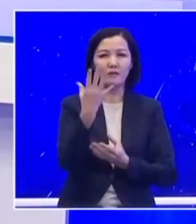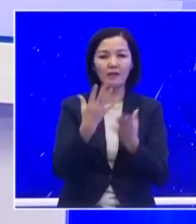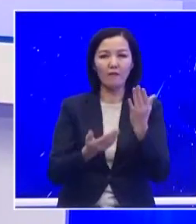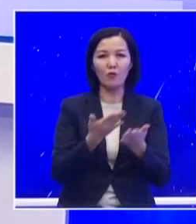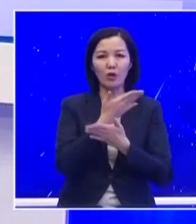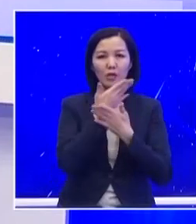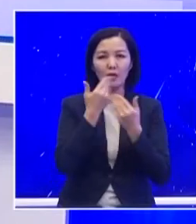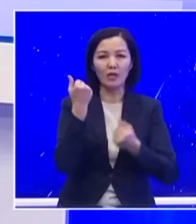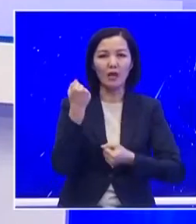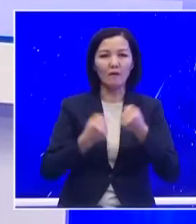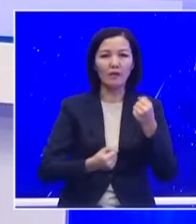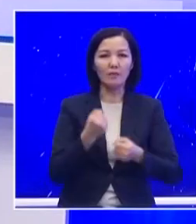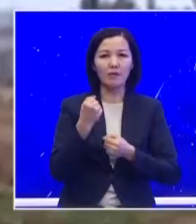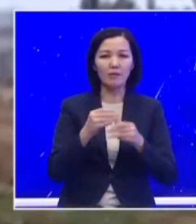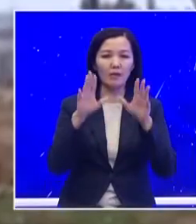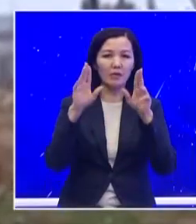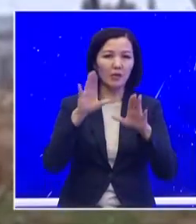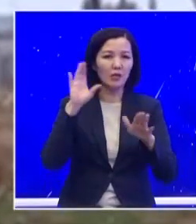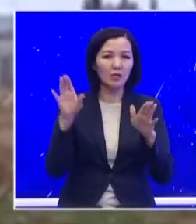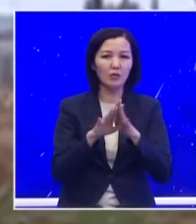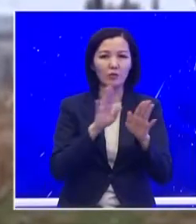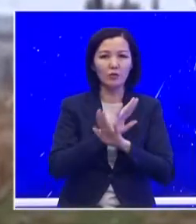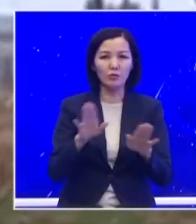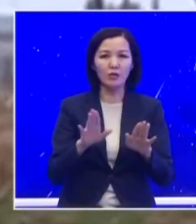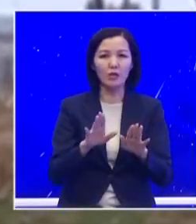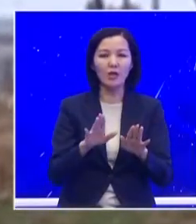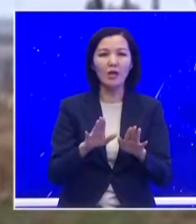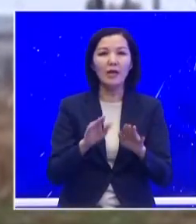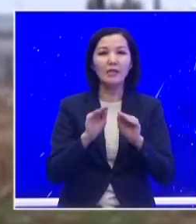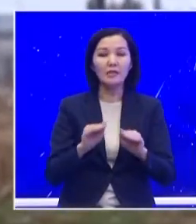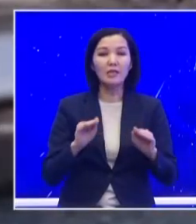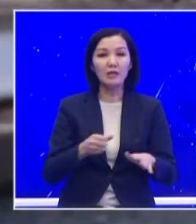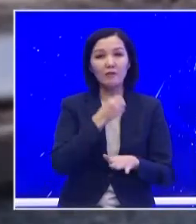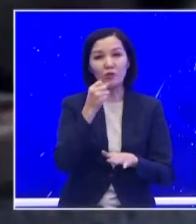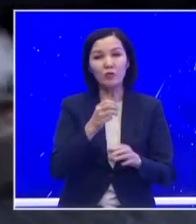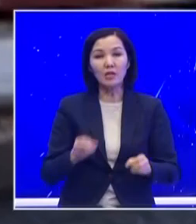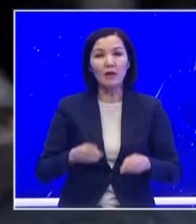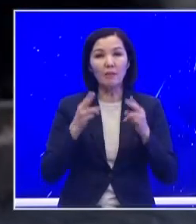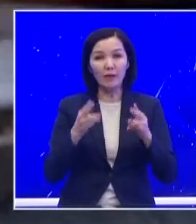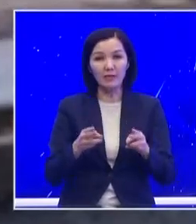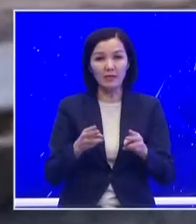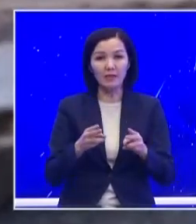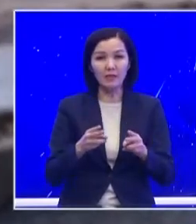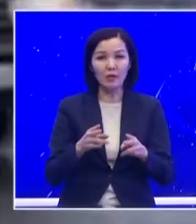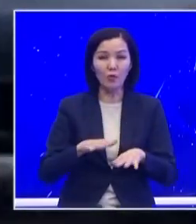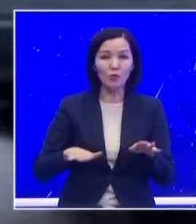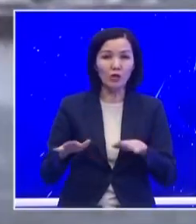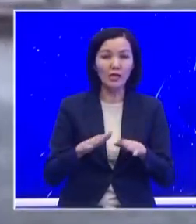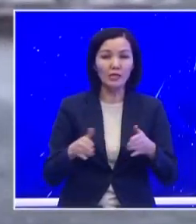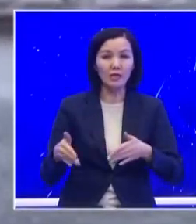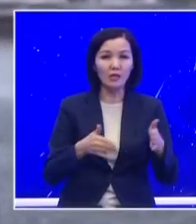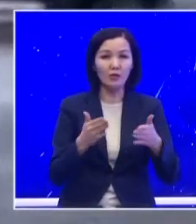Автолюбители зачастую игнорируют дорожные знаки, передает ОТР РТВ. Не только дети, но и взрослые опасаются переходить опасный участок.